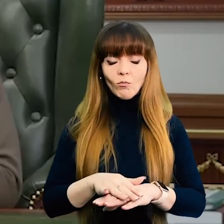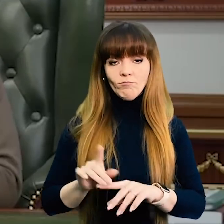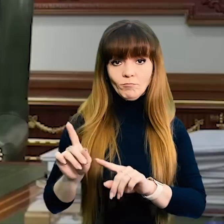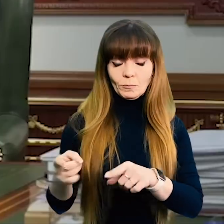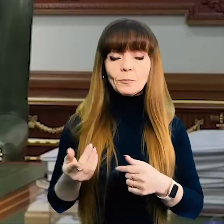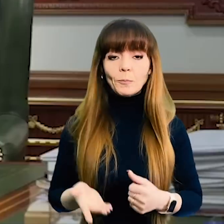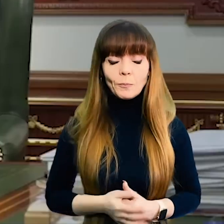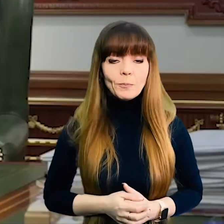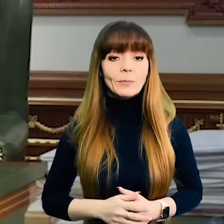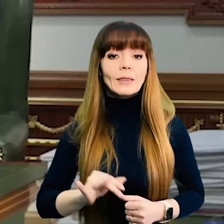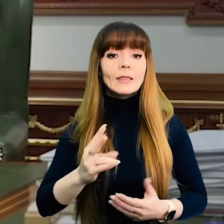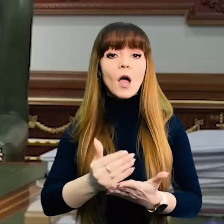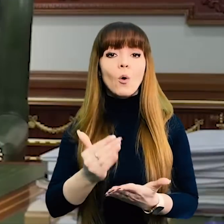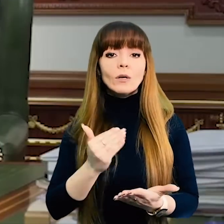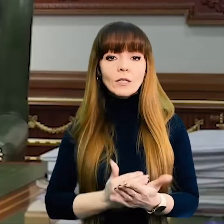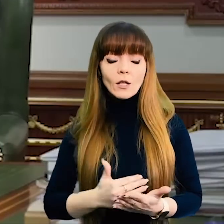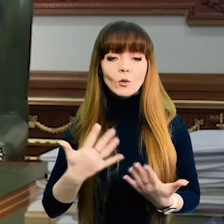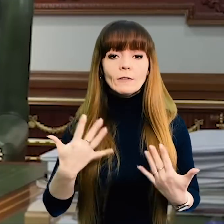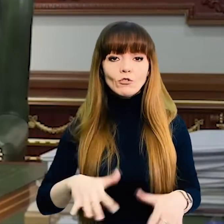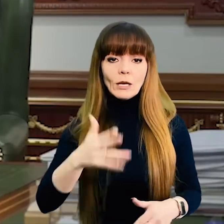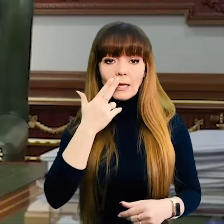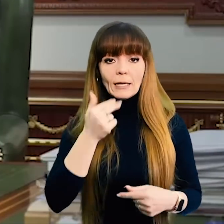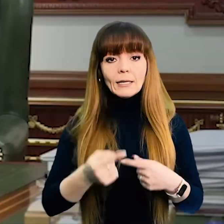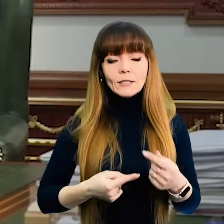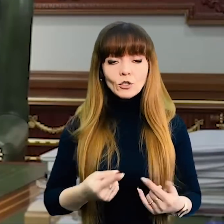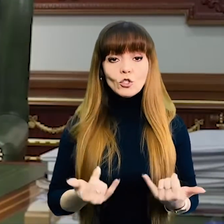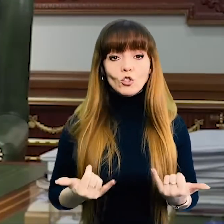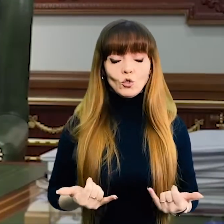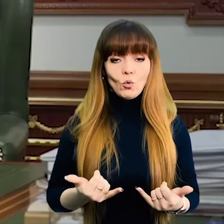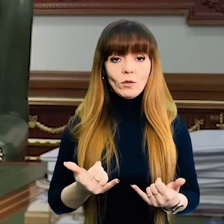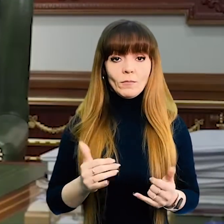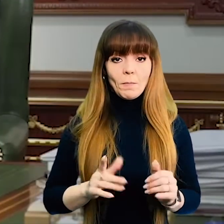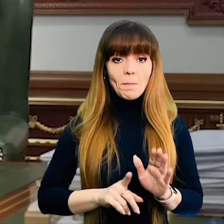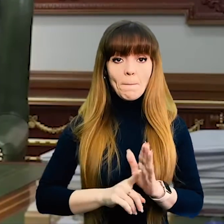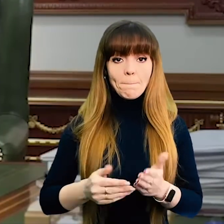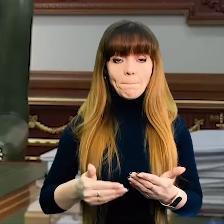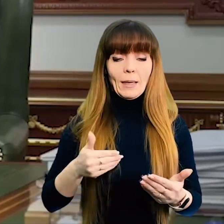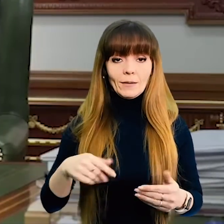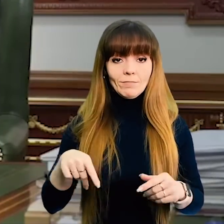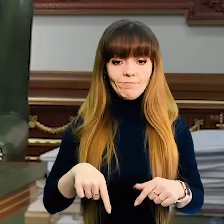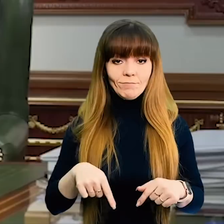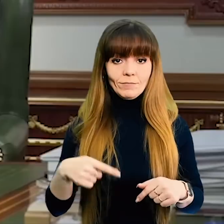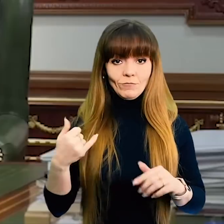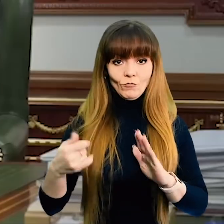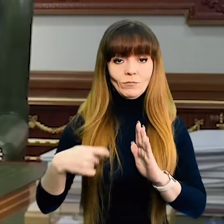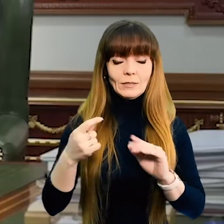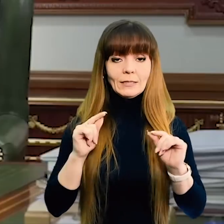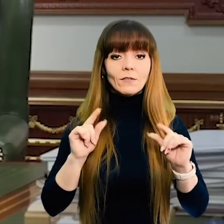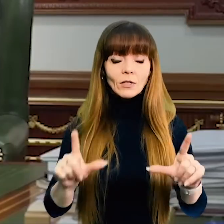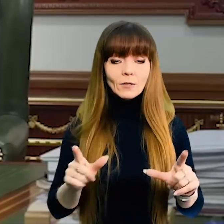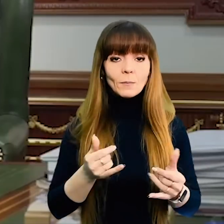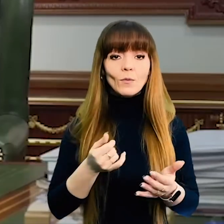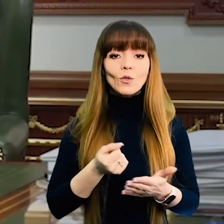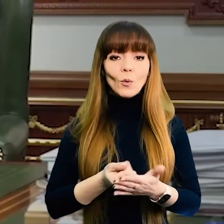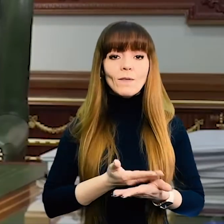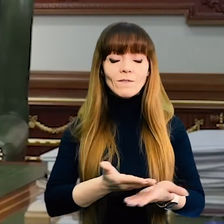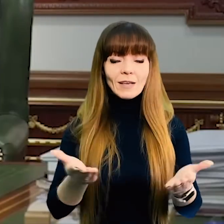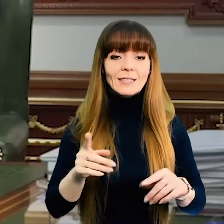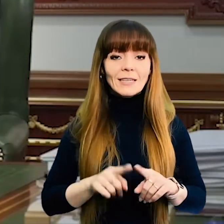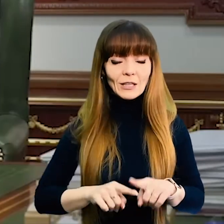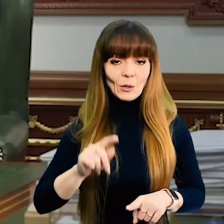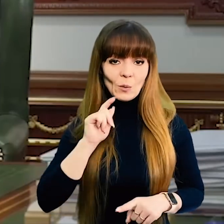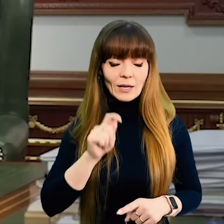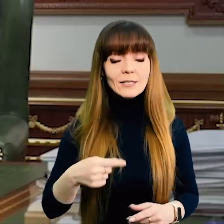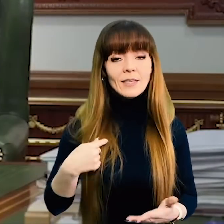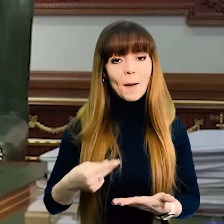народу. Ну і наостанок, вже традиційно, щойно перед тим, як записувати це звернення до вас,